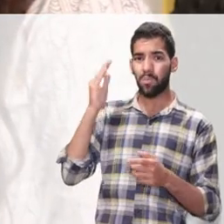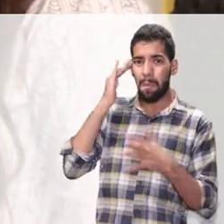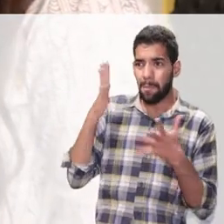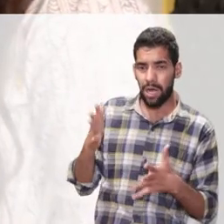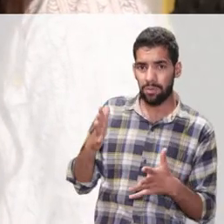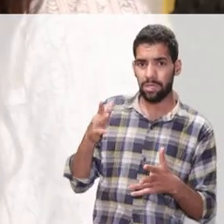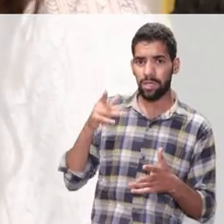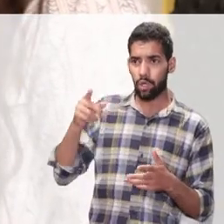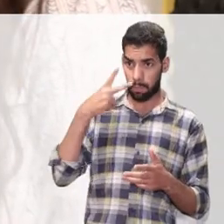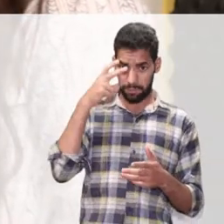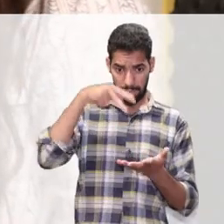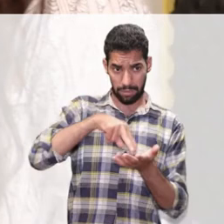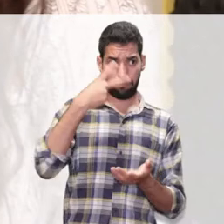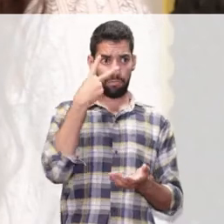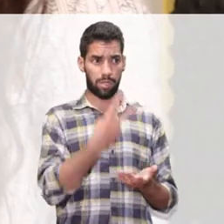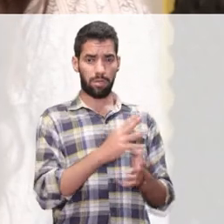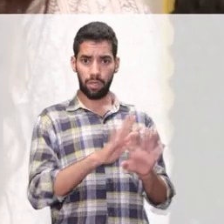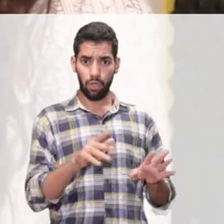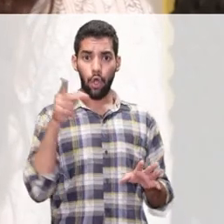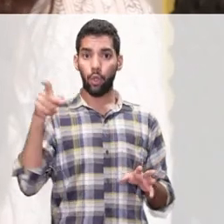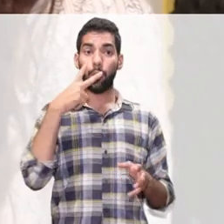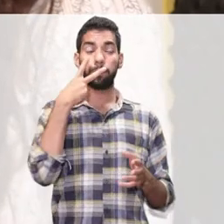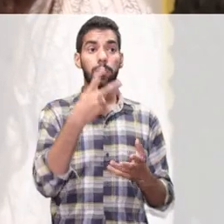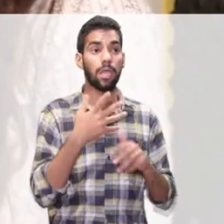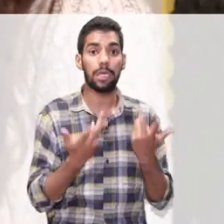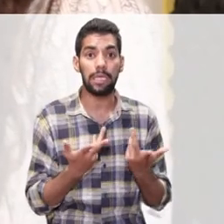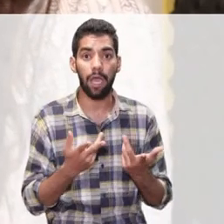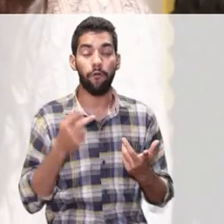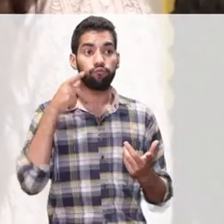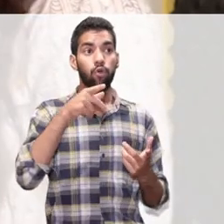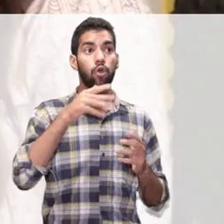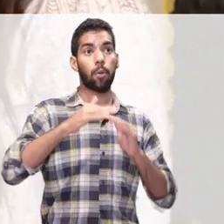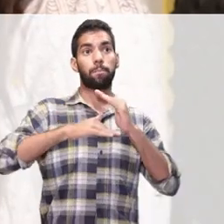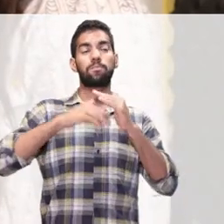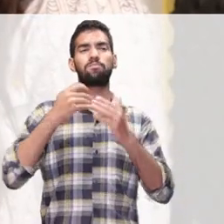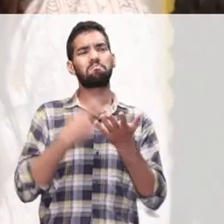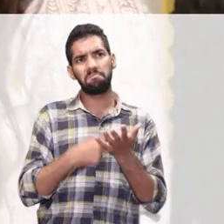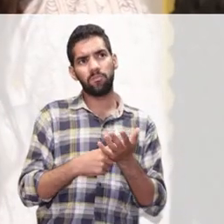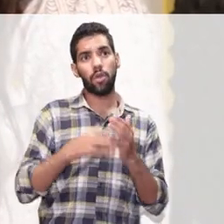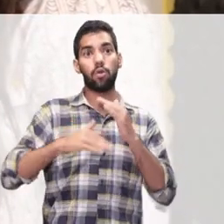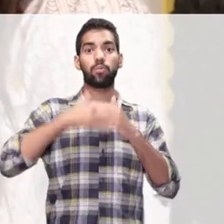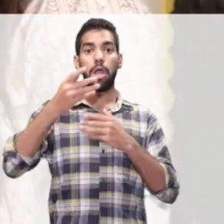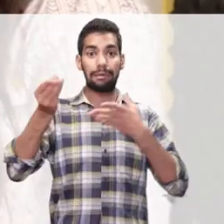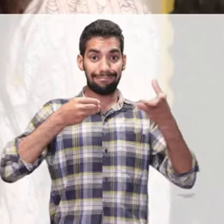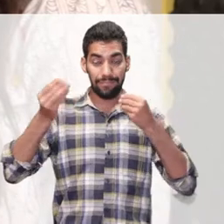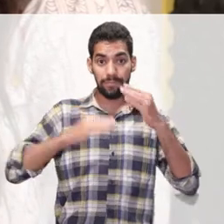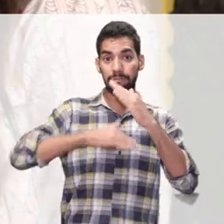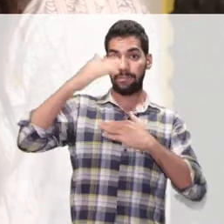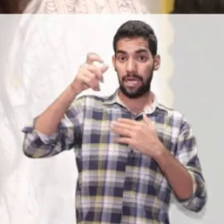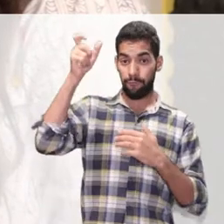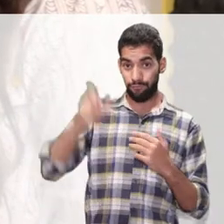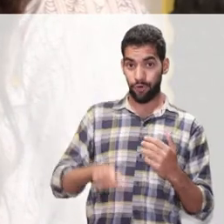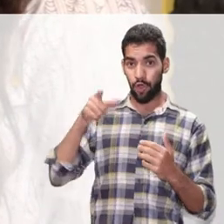तुम खड़े होकर देख रहे हो जो तुम्हें जो नजर आ रहा है वह यह कि किसी फॉर एग्जांपल किसी बड़े बड़े बिजनेसमैन ने किसी छोटे